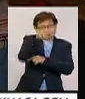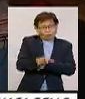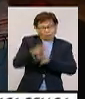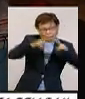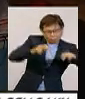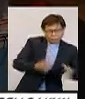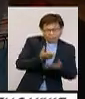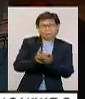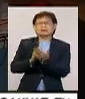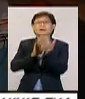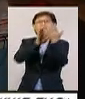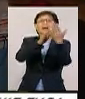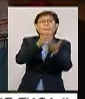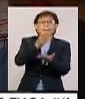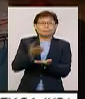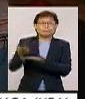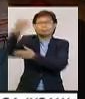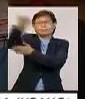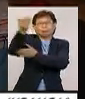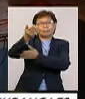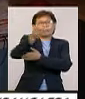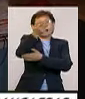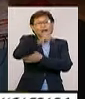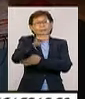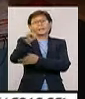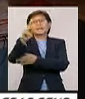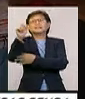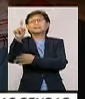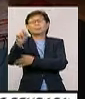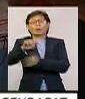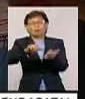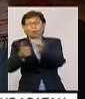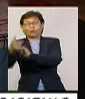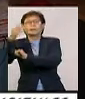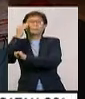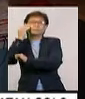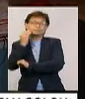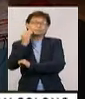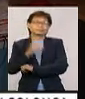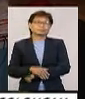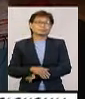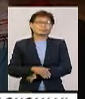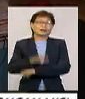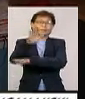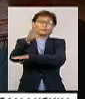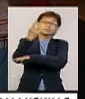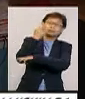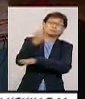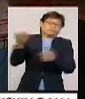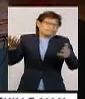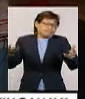terhadap pembentangan kajian separuh penggal RM ke-11 oleh Yang Amat Berhormat Perdana Menteri siang tadi.